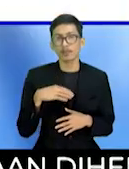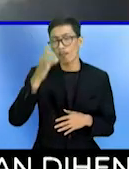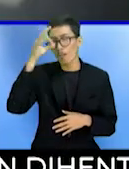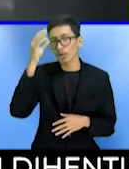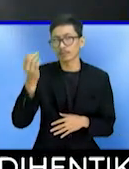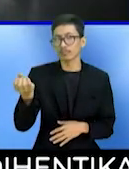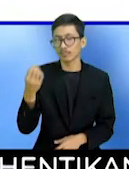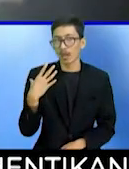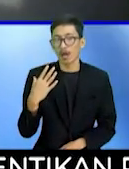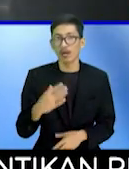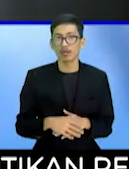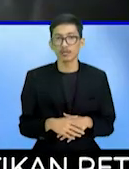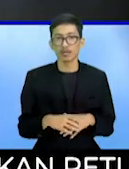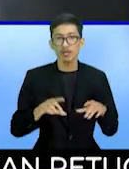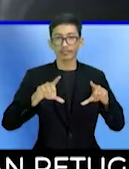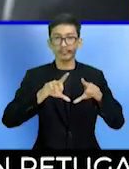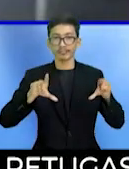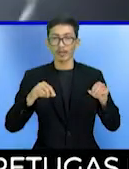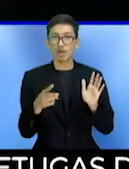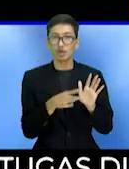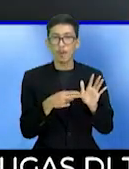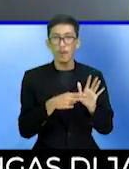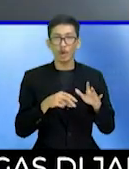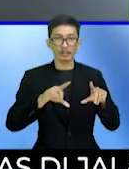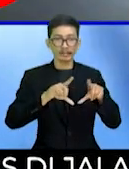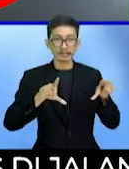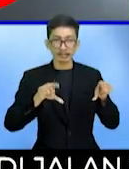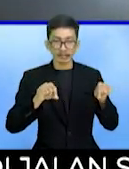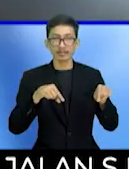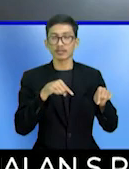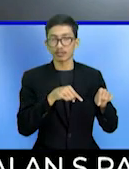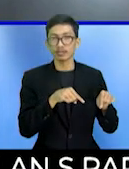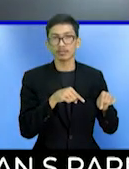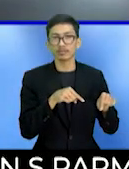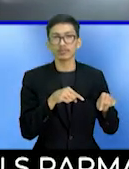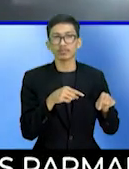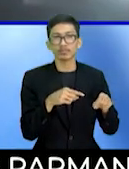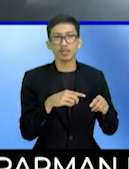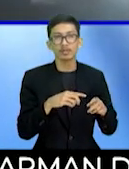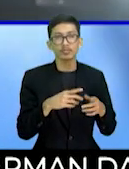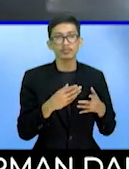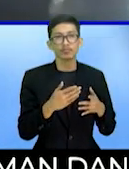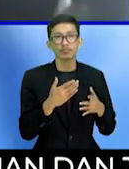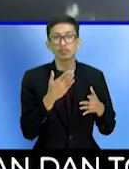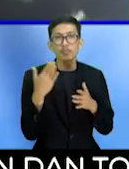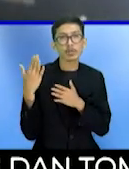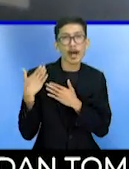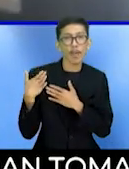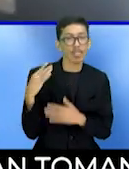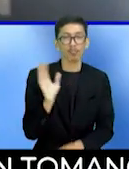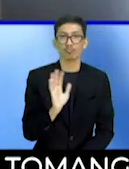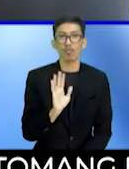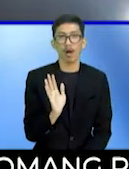Metro Jaya bahwa untuk kode mobil atau plat mobil yang digunakan Rachel Fenya ini bukanlah kode milik pejabat, melainkan